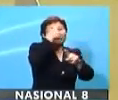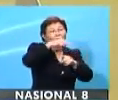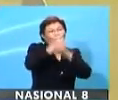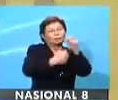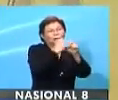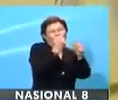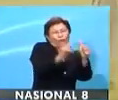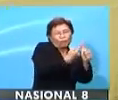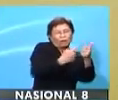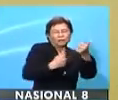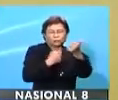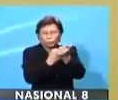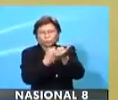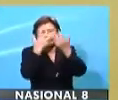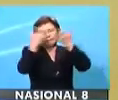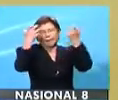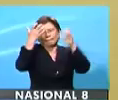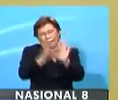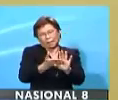pertama penajaan Maybank.